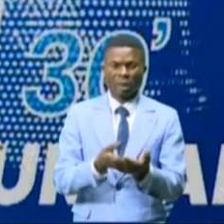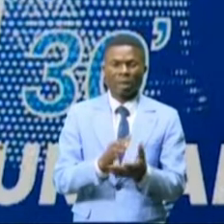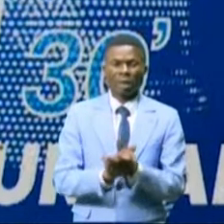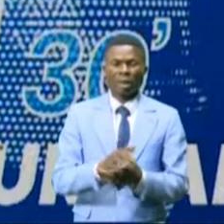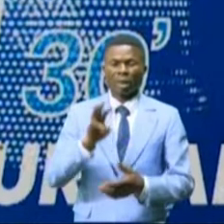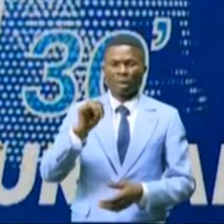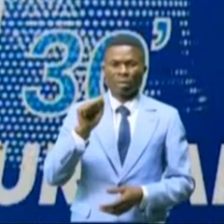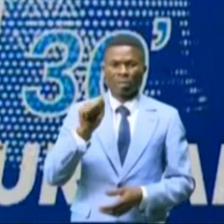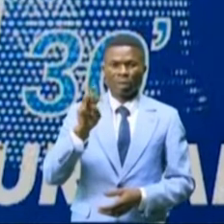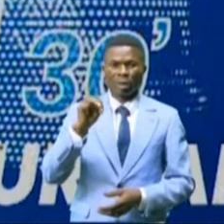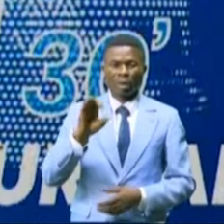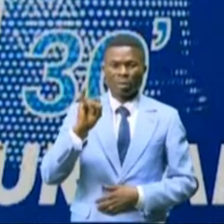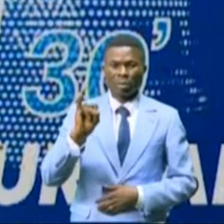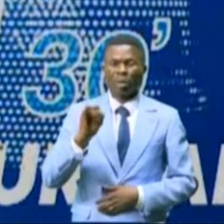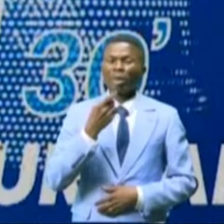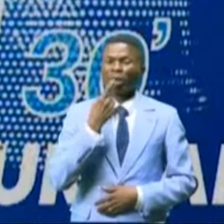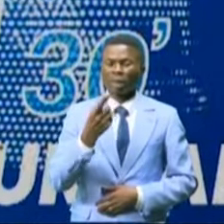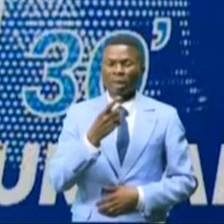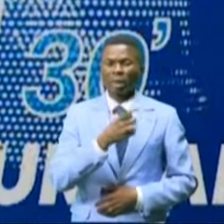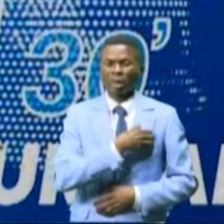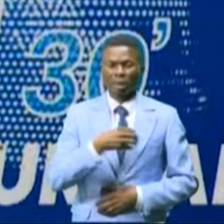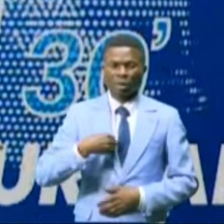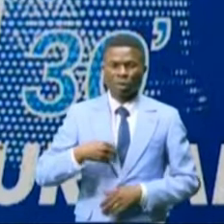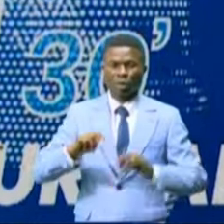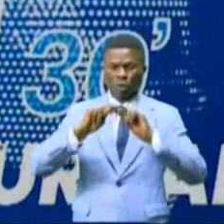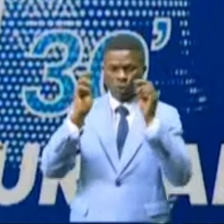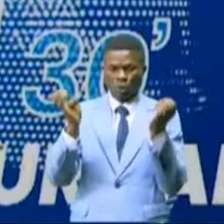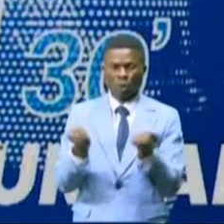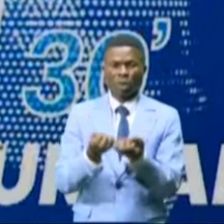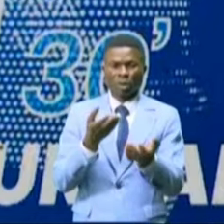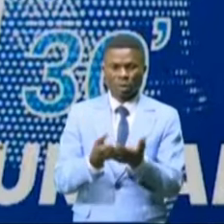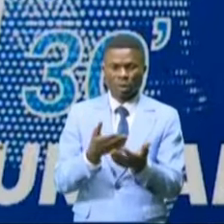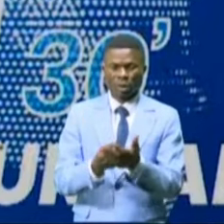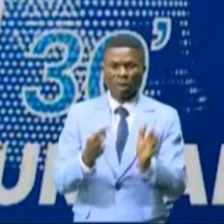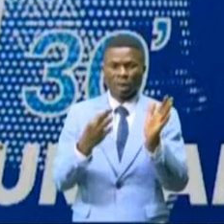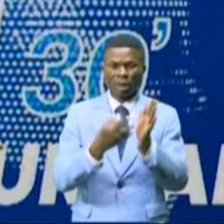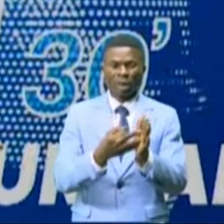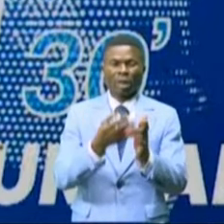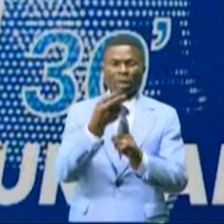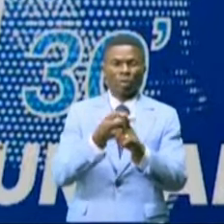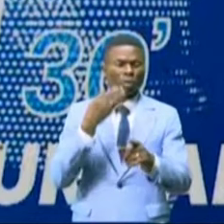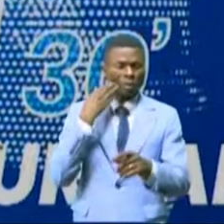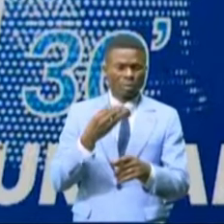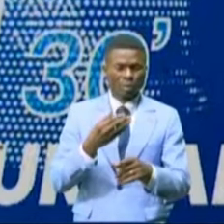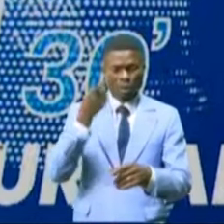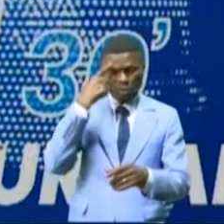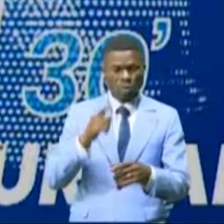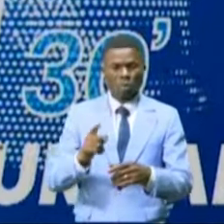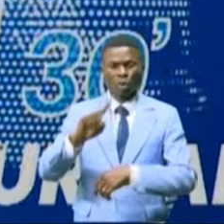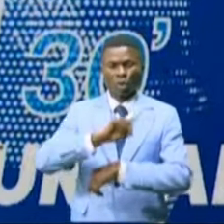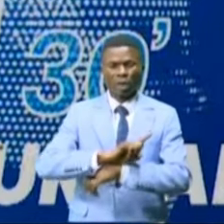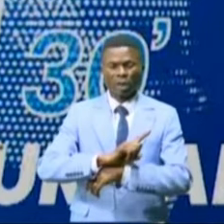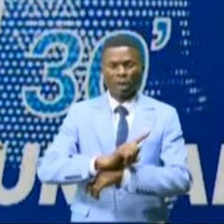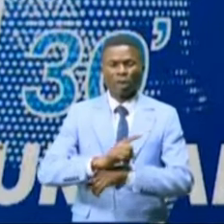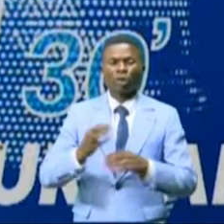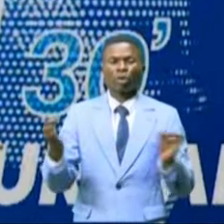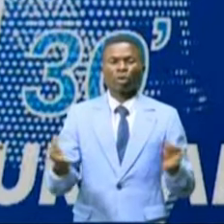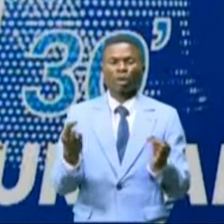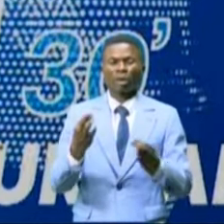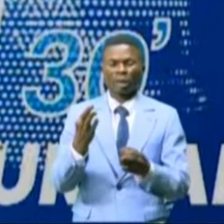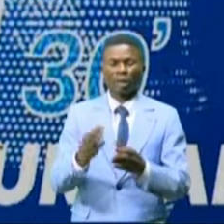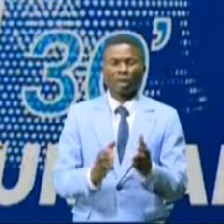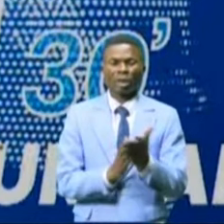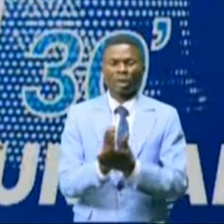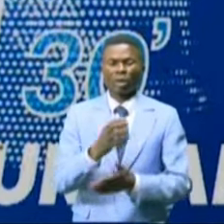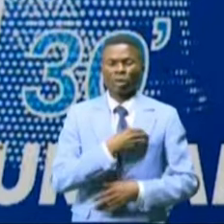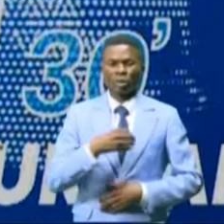Monga, l'a dit aux femmes de cette entreprise ce 8 mars, journée dédiée aux droits des femmes. Marthe Mangazakalala pour